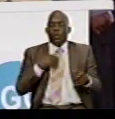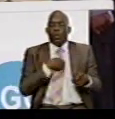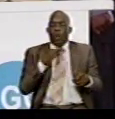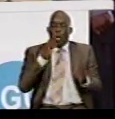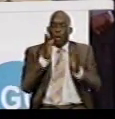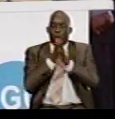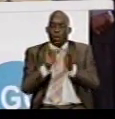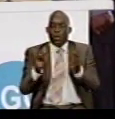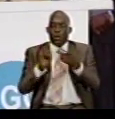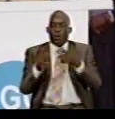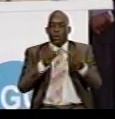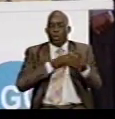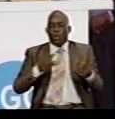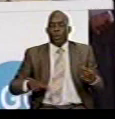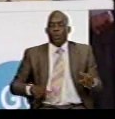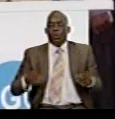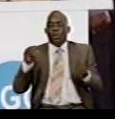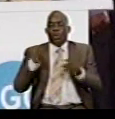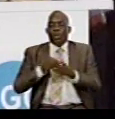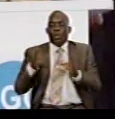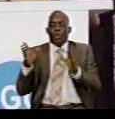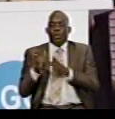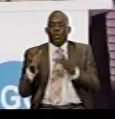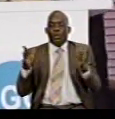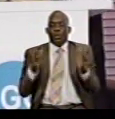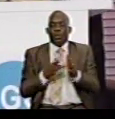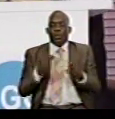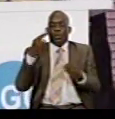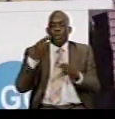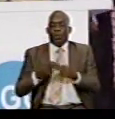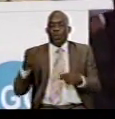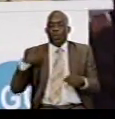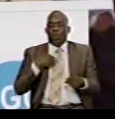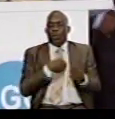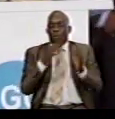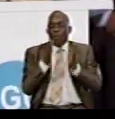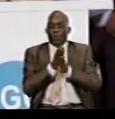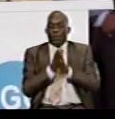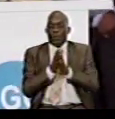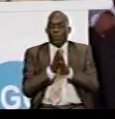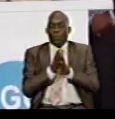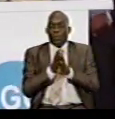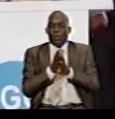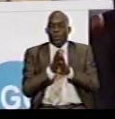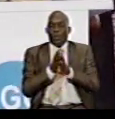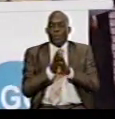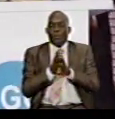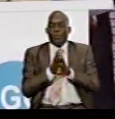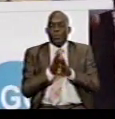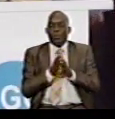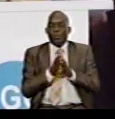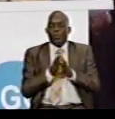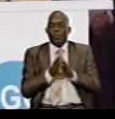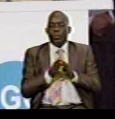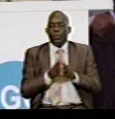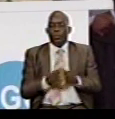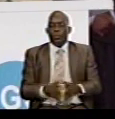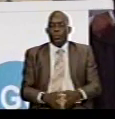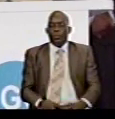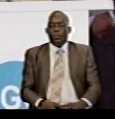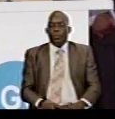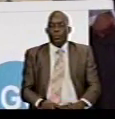Dieu. In Jesus' name we pray. Au nom de Jésus, nous avons prié.